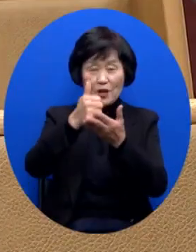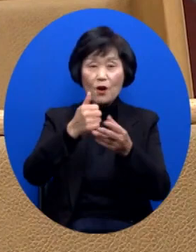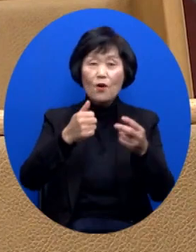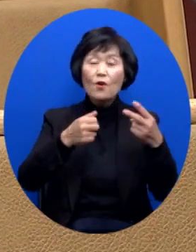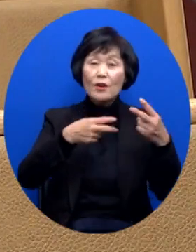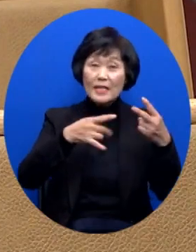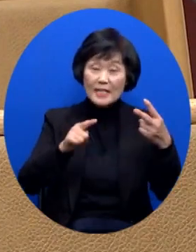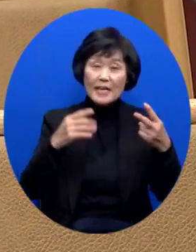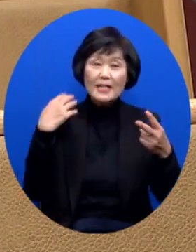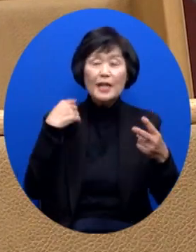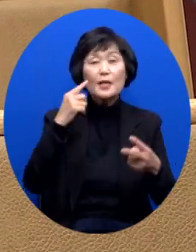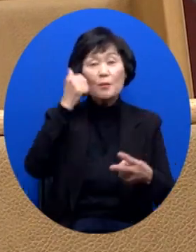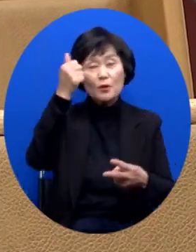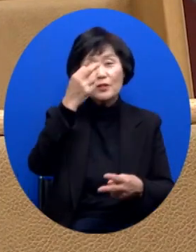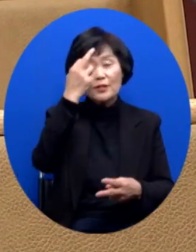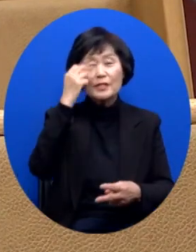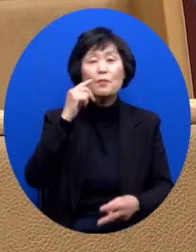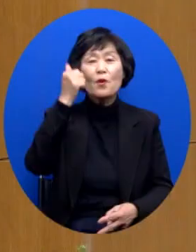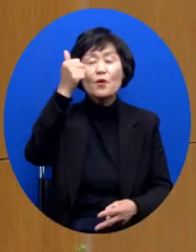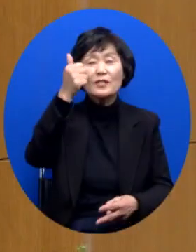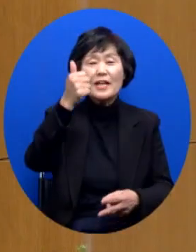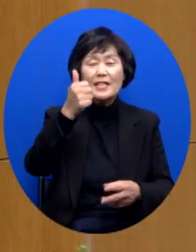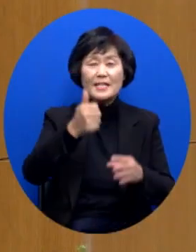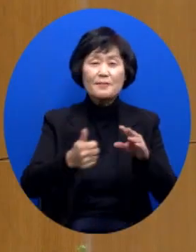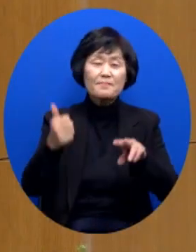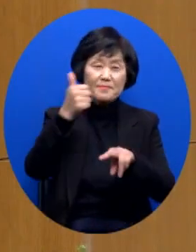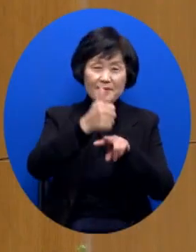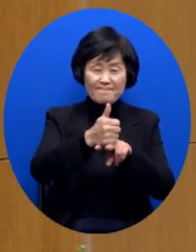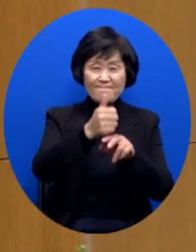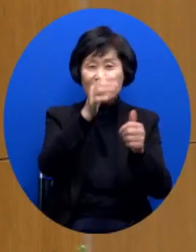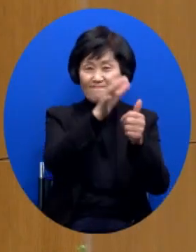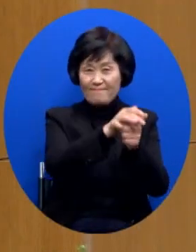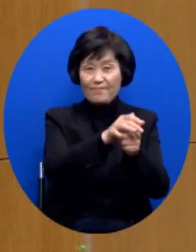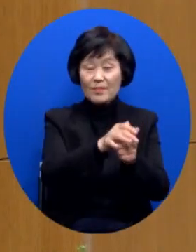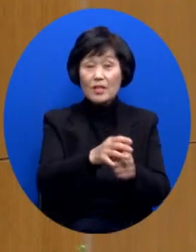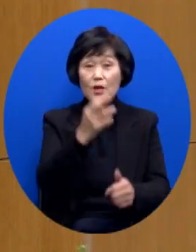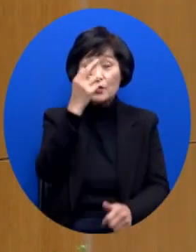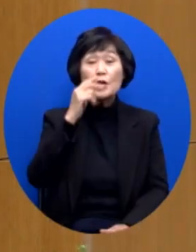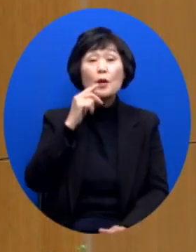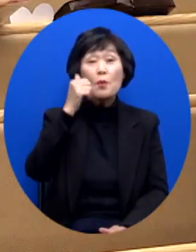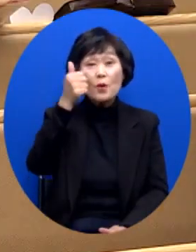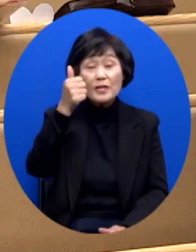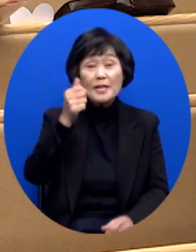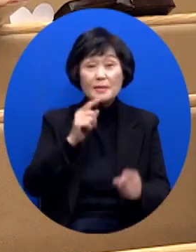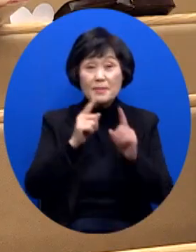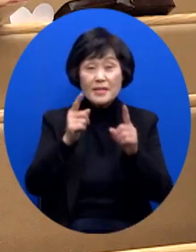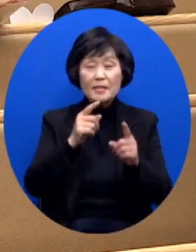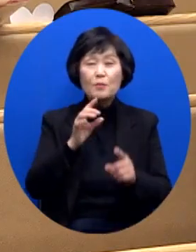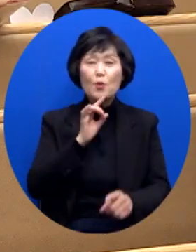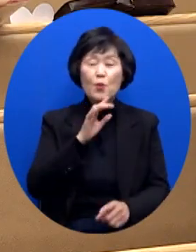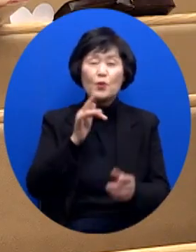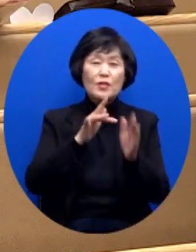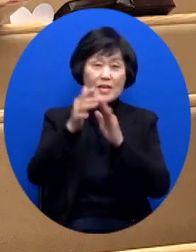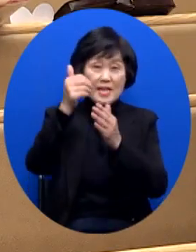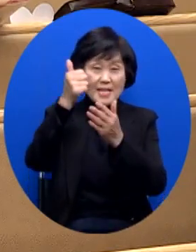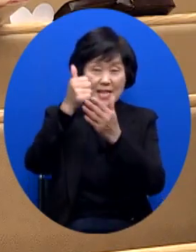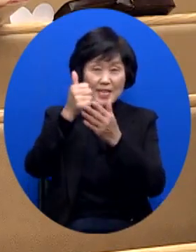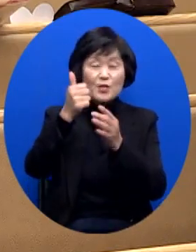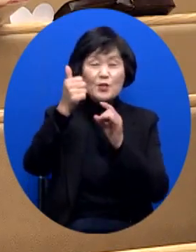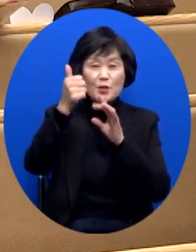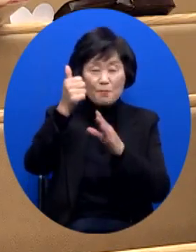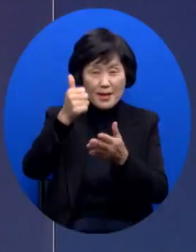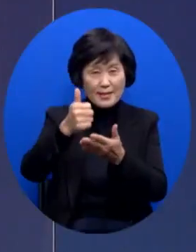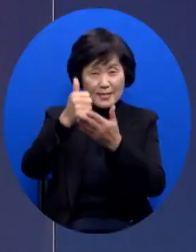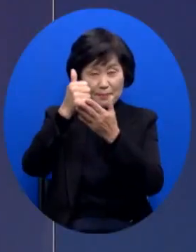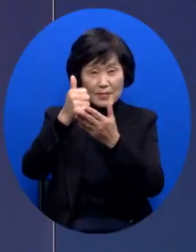담임으로 최영조 목사를 위임했습니다. 위임식에서 최영조 목사는 오직 예수님만이 흥하시는 삶과 목회를